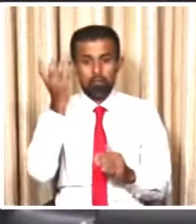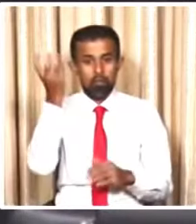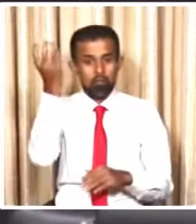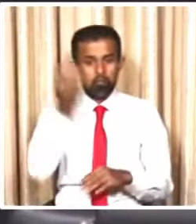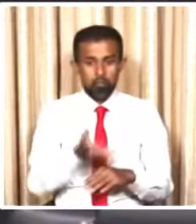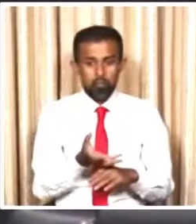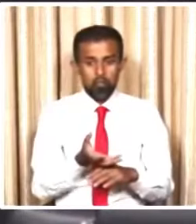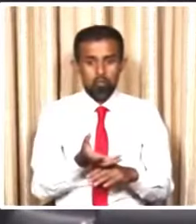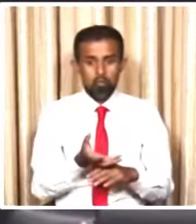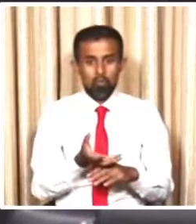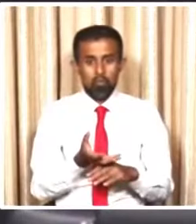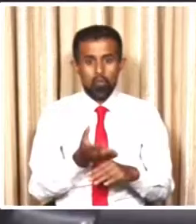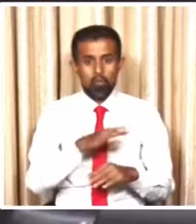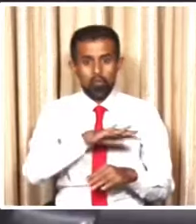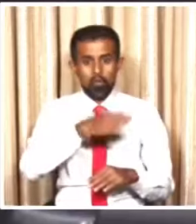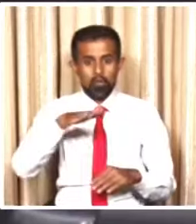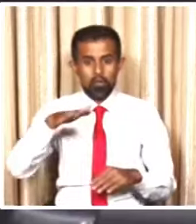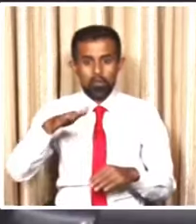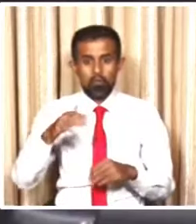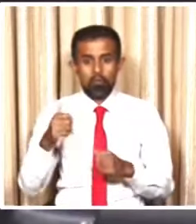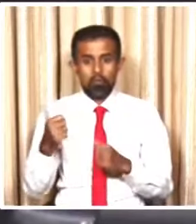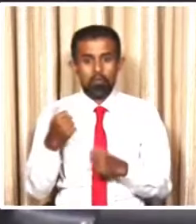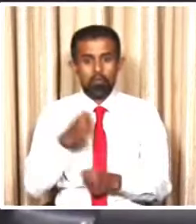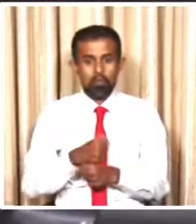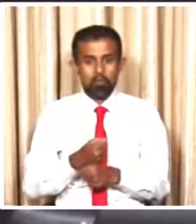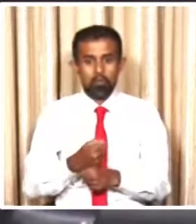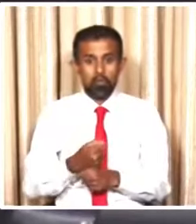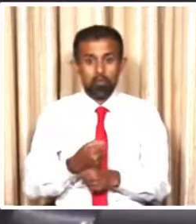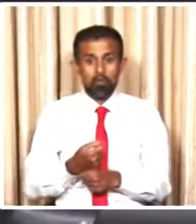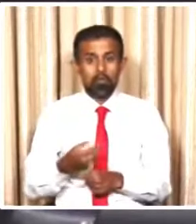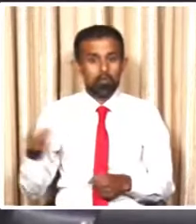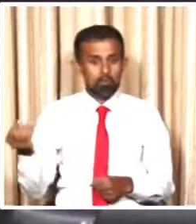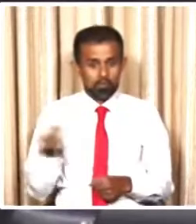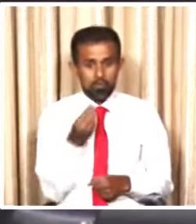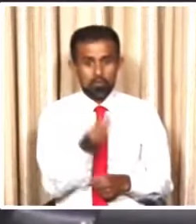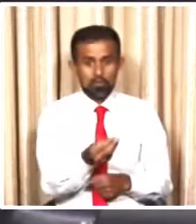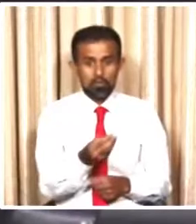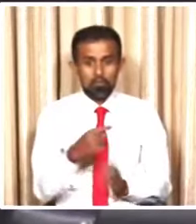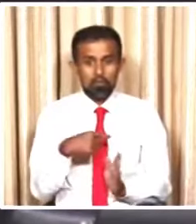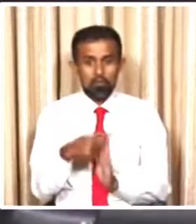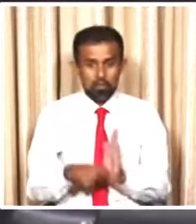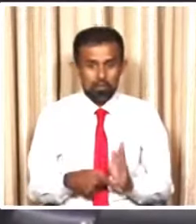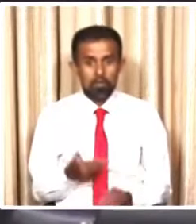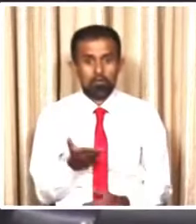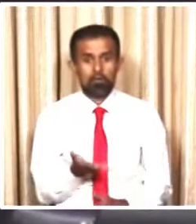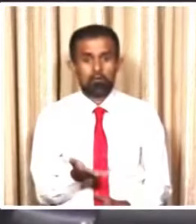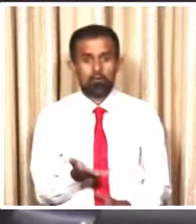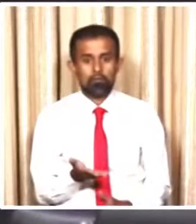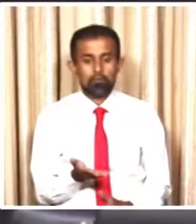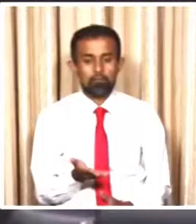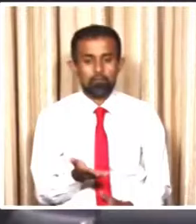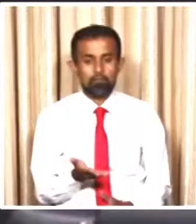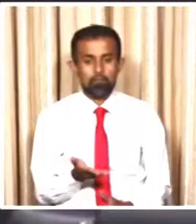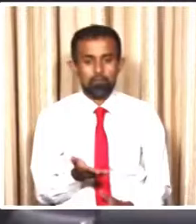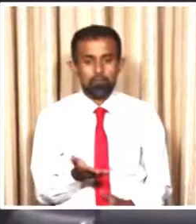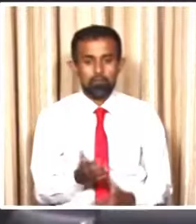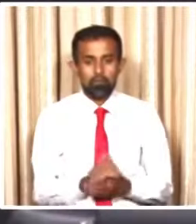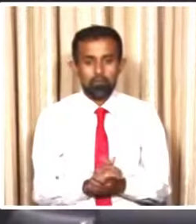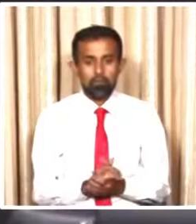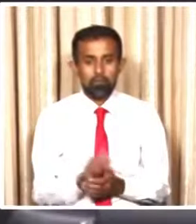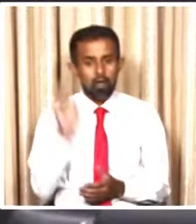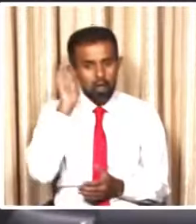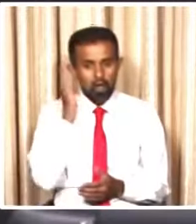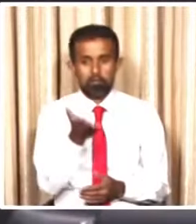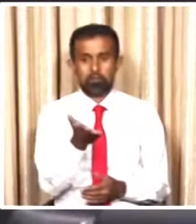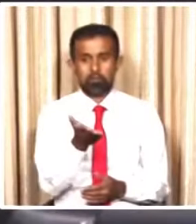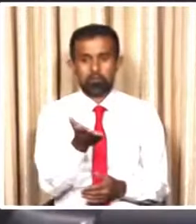වැටුණත් ඇස්බස්ටෝස් එක රජයෙන් අරන් දෙන්න ඕනේ. එහෙම ක්‍රමයක් වන්දි ක්‍රමයක් මේ රටේ තියෙන්නේ. ඒක අහගෙන ඉන්න